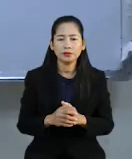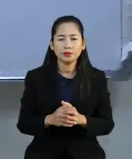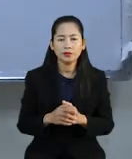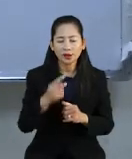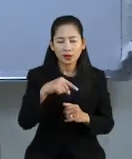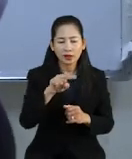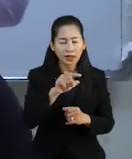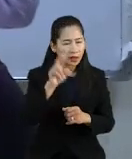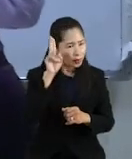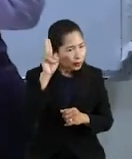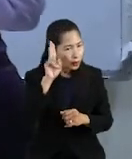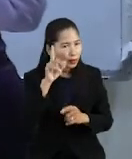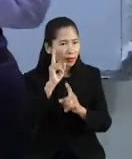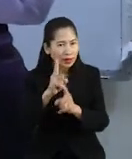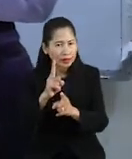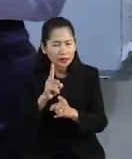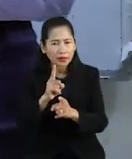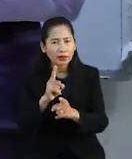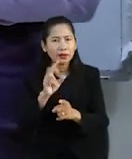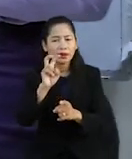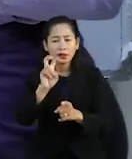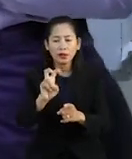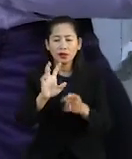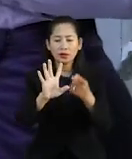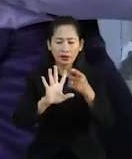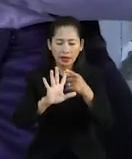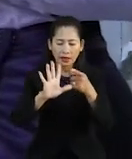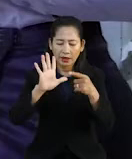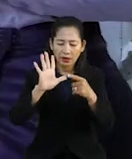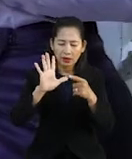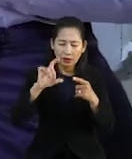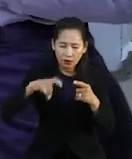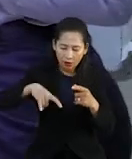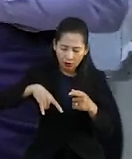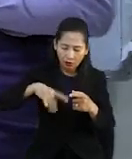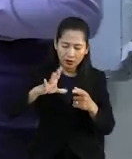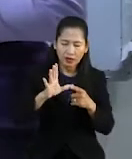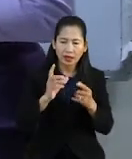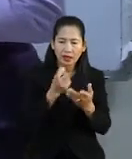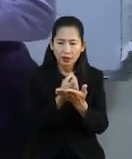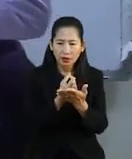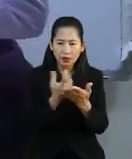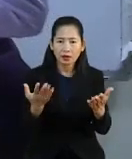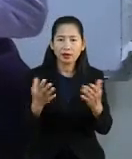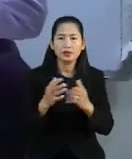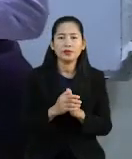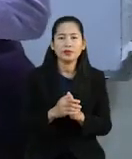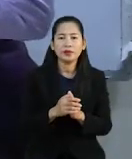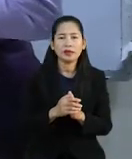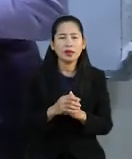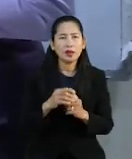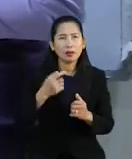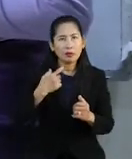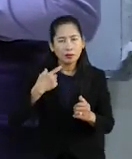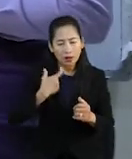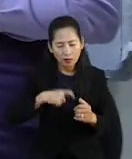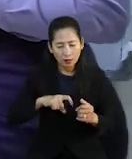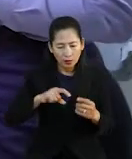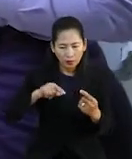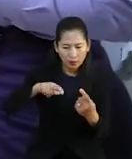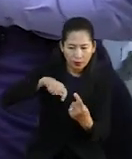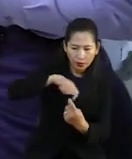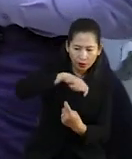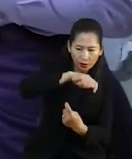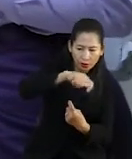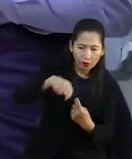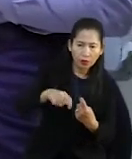ta lục phú ban chơi lời tốt từ đi nà đôi mặt đợt chà mà con mơ mà con ít mà không muốn chân đầm nà bì rung vùng mù các